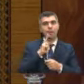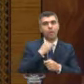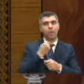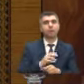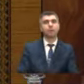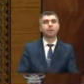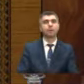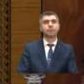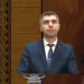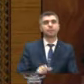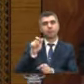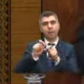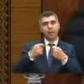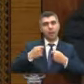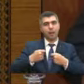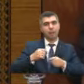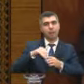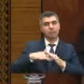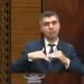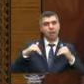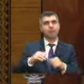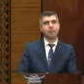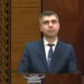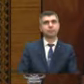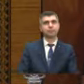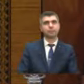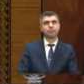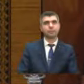المحترم، السيد الرئيس، السيدات